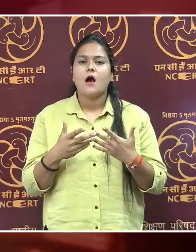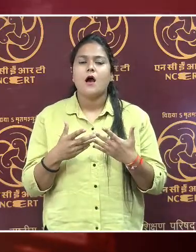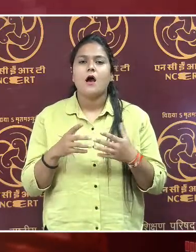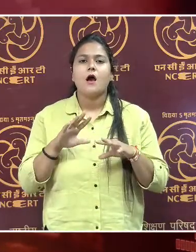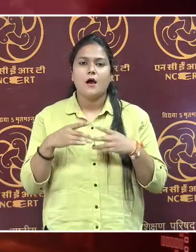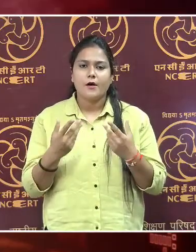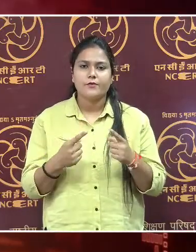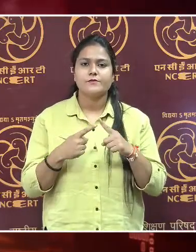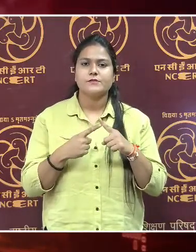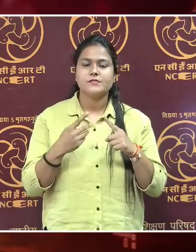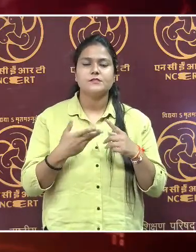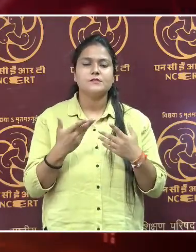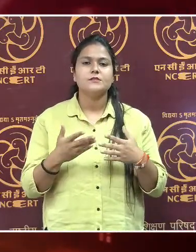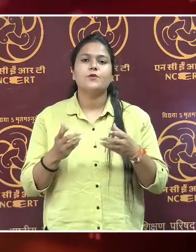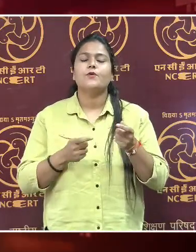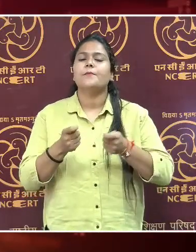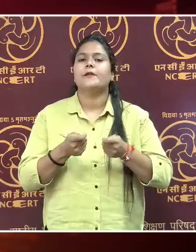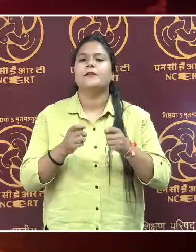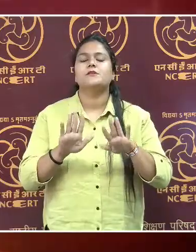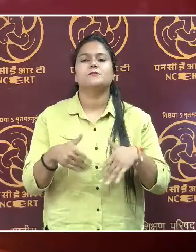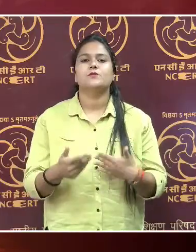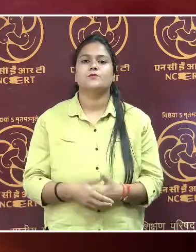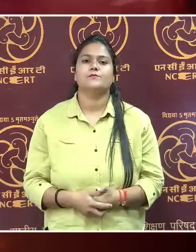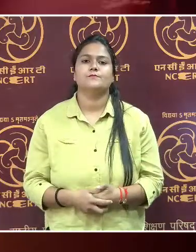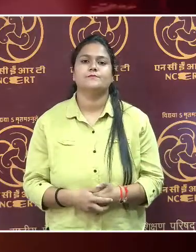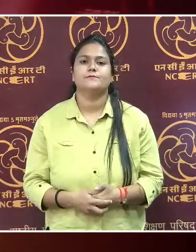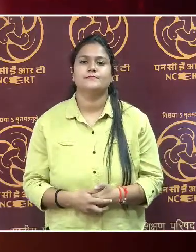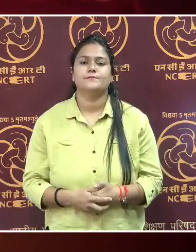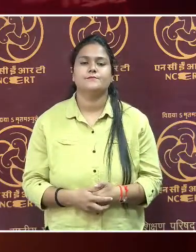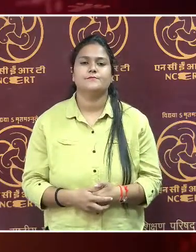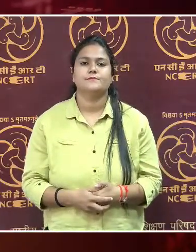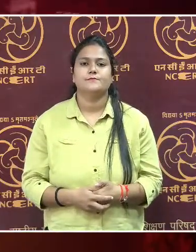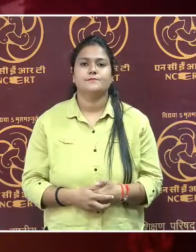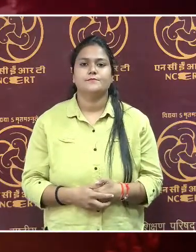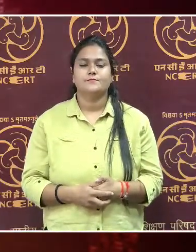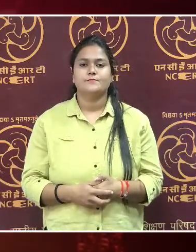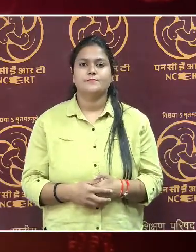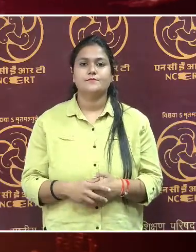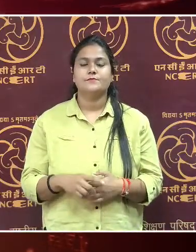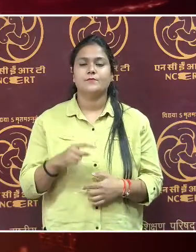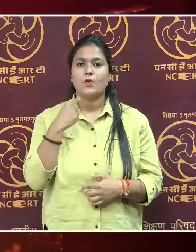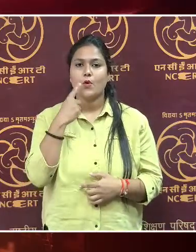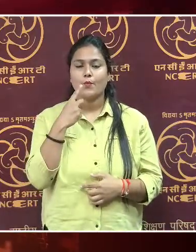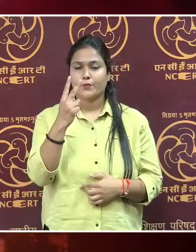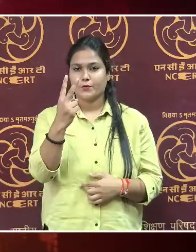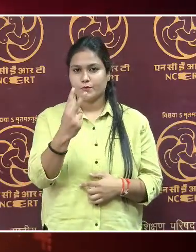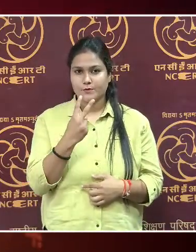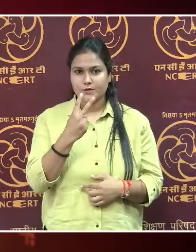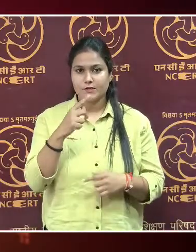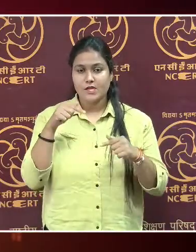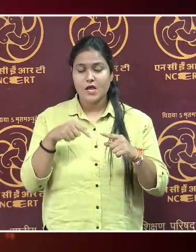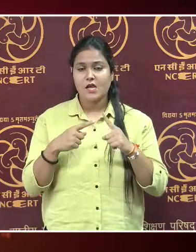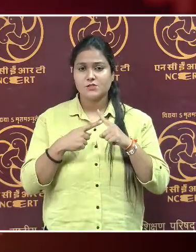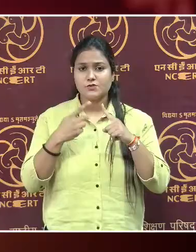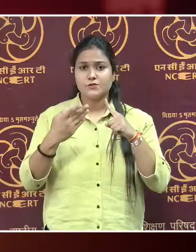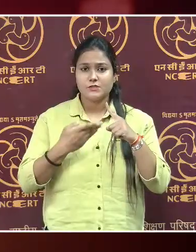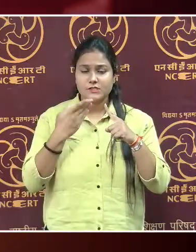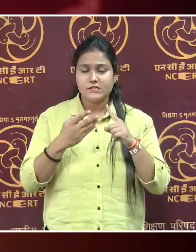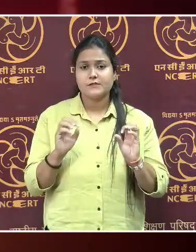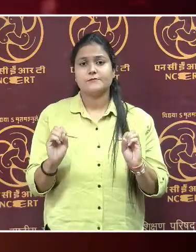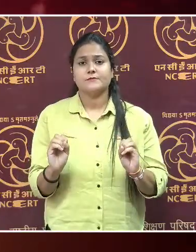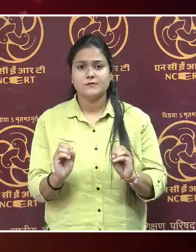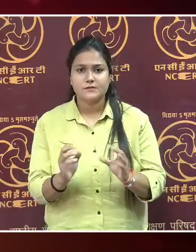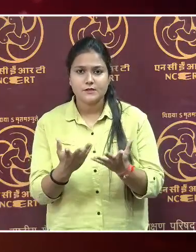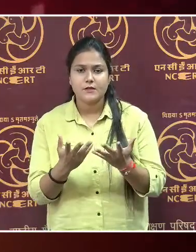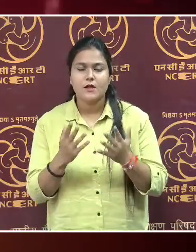or मैनेज्ड. लेकिन उससे पहले व्यूअर्स, ये बहुत ज़रूरी है जानना कि आज जो हम ये ट्रेनिंग प्रोग्राम की शुरुआत कर रहे